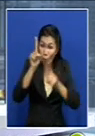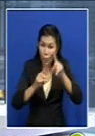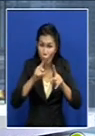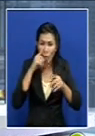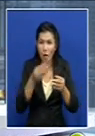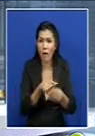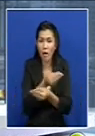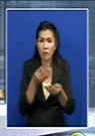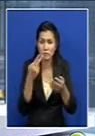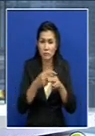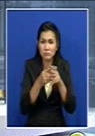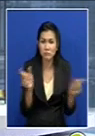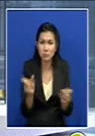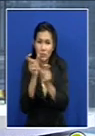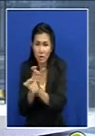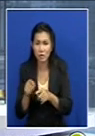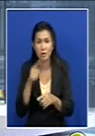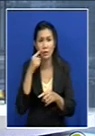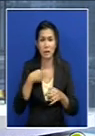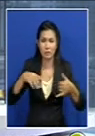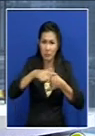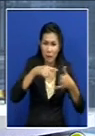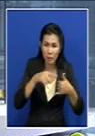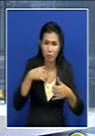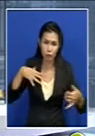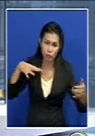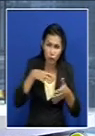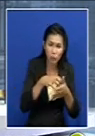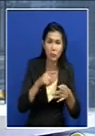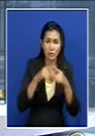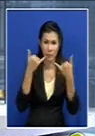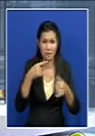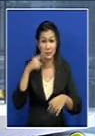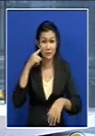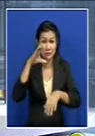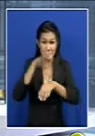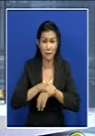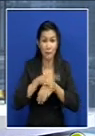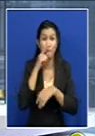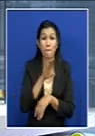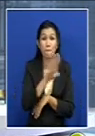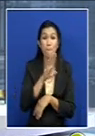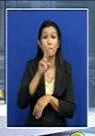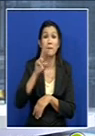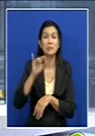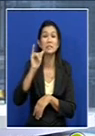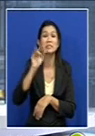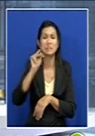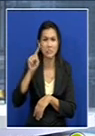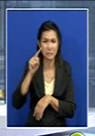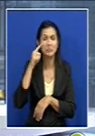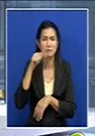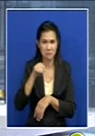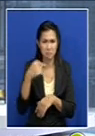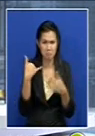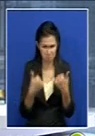ตกรรมเรื่องของรถชนนะครับเพราะว่าล่าสุดตำรวจไปจับตัวพันตำรวจโทบัญญินได้ที่รีสอร์ทแห่งหนึ่งที่เขาใหญ่แล้วมันก็มีประ